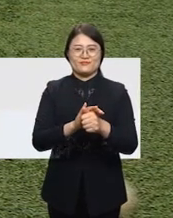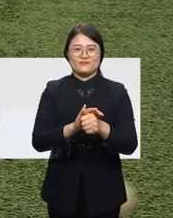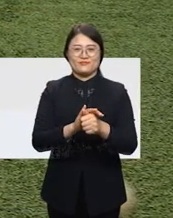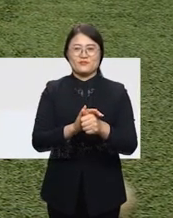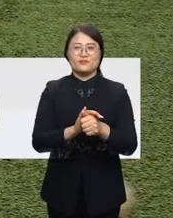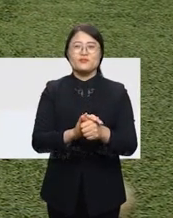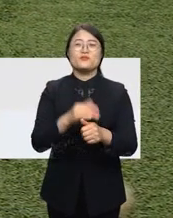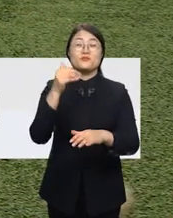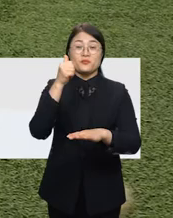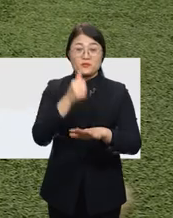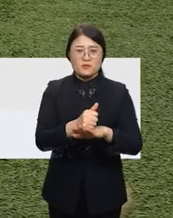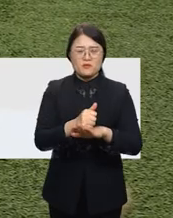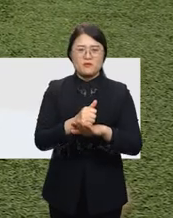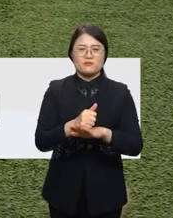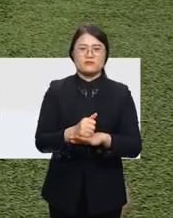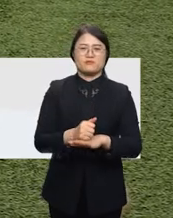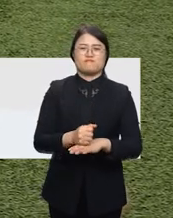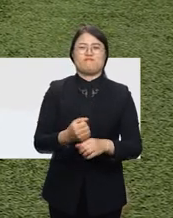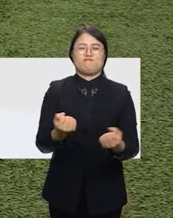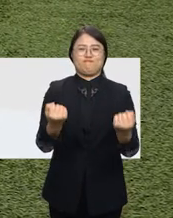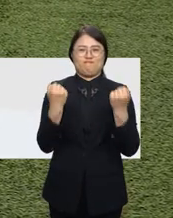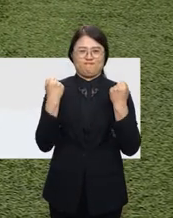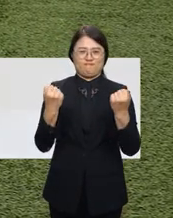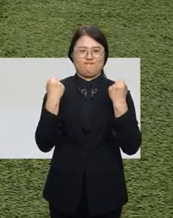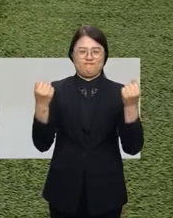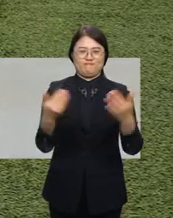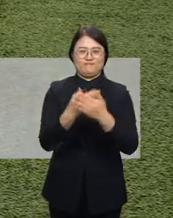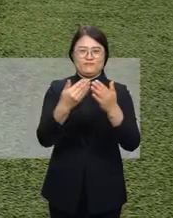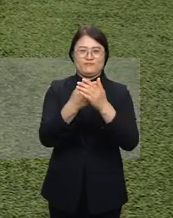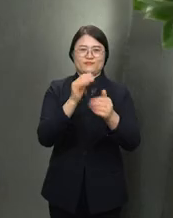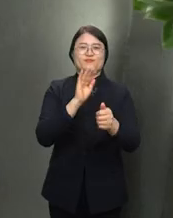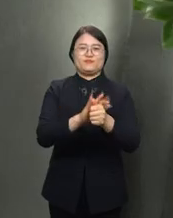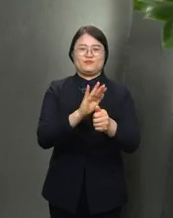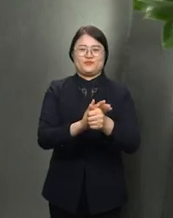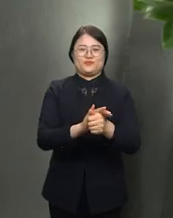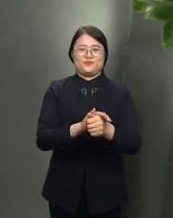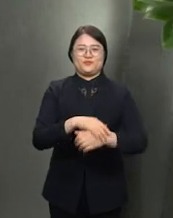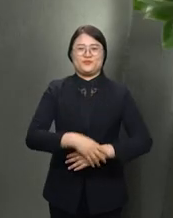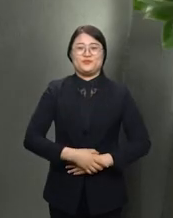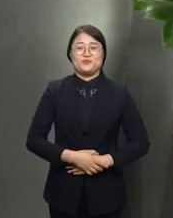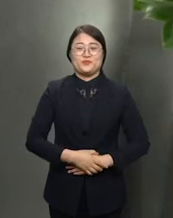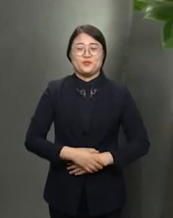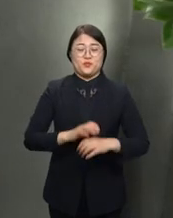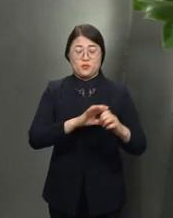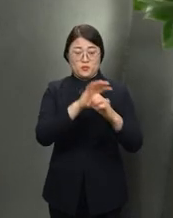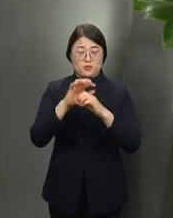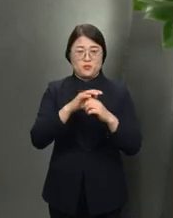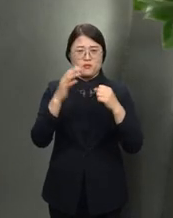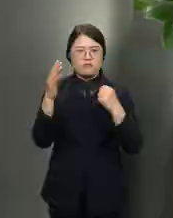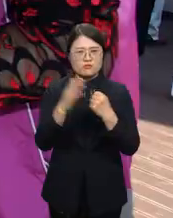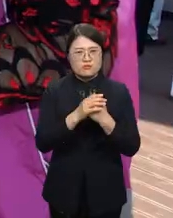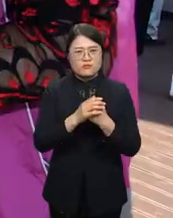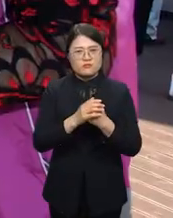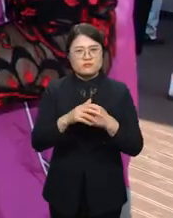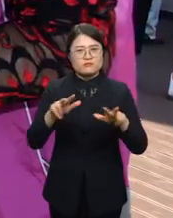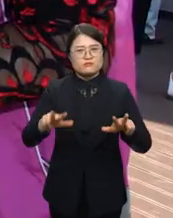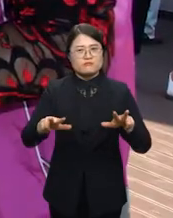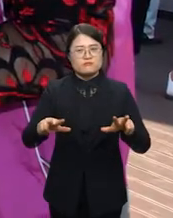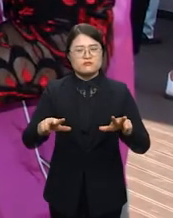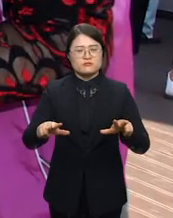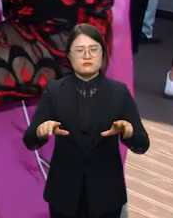노후의 건강 생활을 열심히 할 수 있도록 도와드리고요. 코로나 시대에서도 노인들이